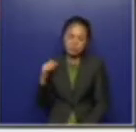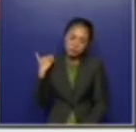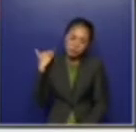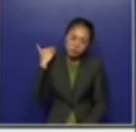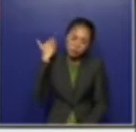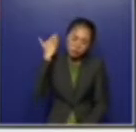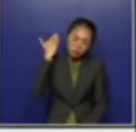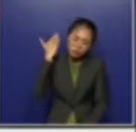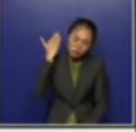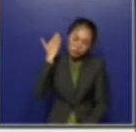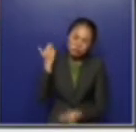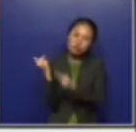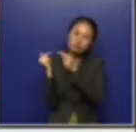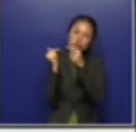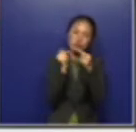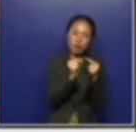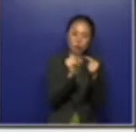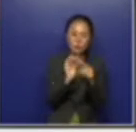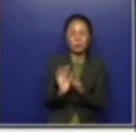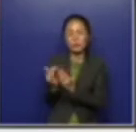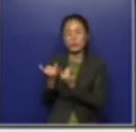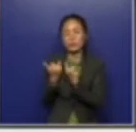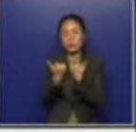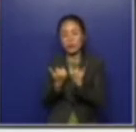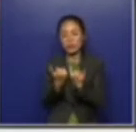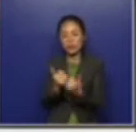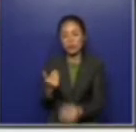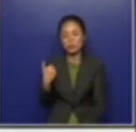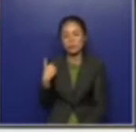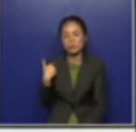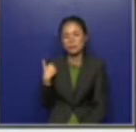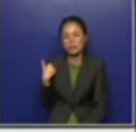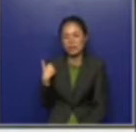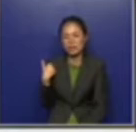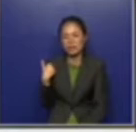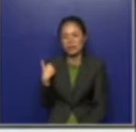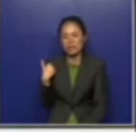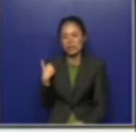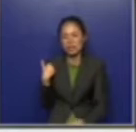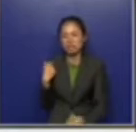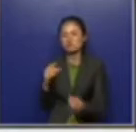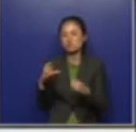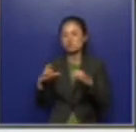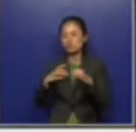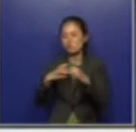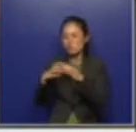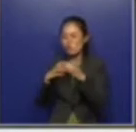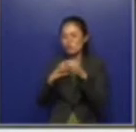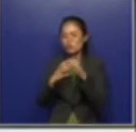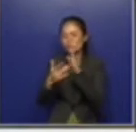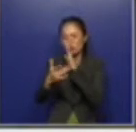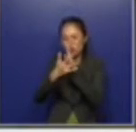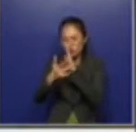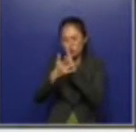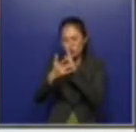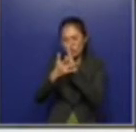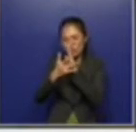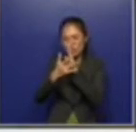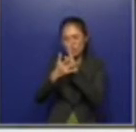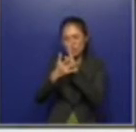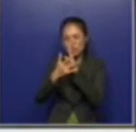ว่าทุกวันนี้เนี่ยมันยังมีทั้งโลกดิจิตอลและอนาล็อกครับถ้าท่านประธานไปตามห้างสรรพสินค้าก็จะมีวอแดงเห็น